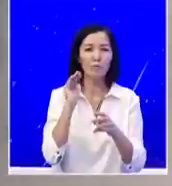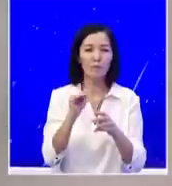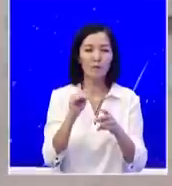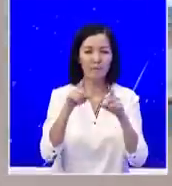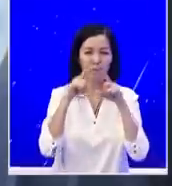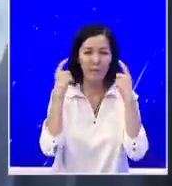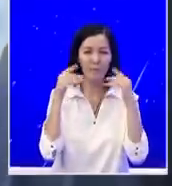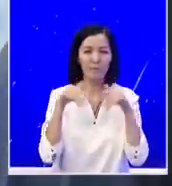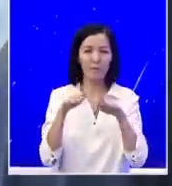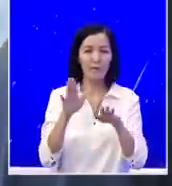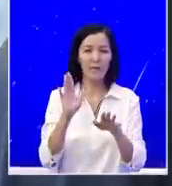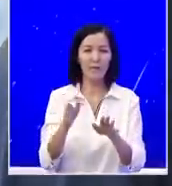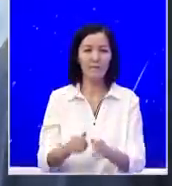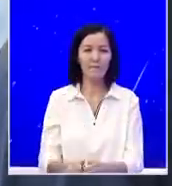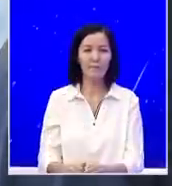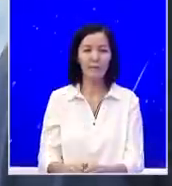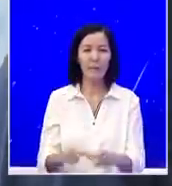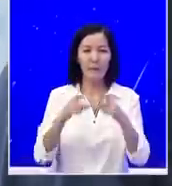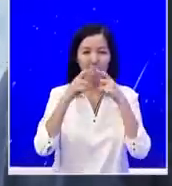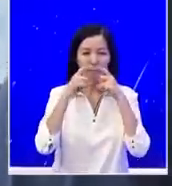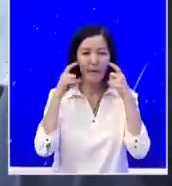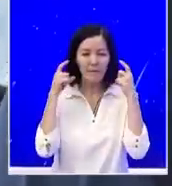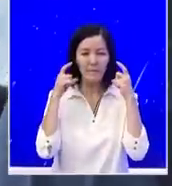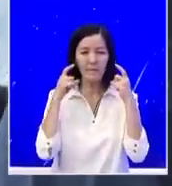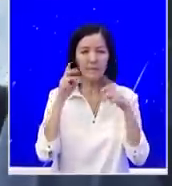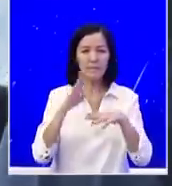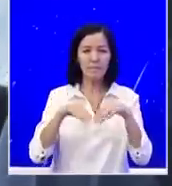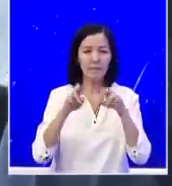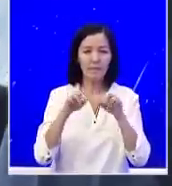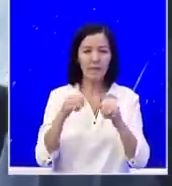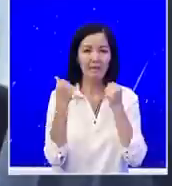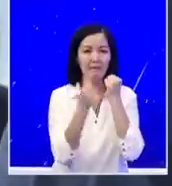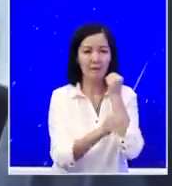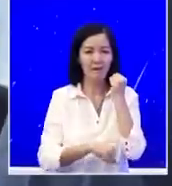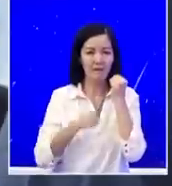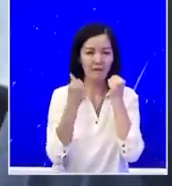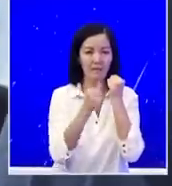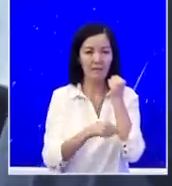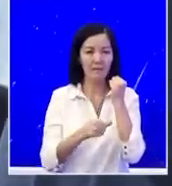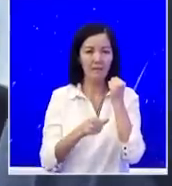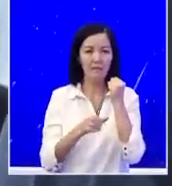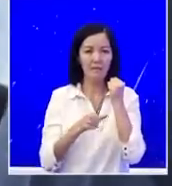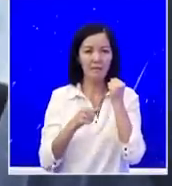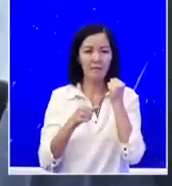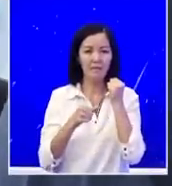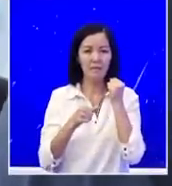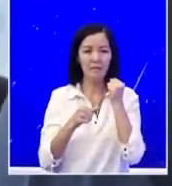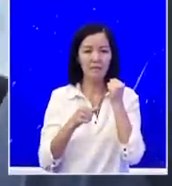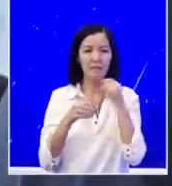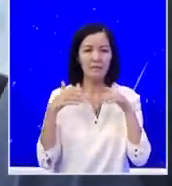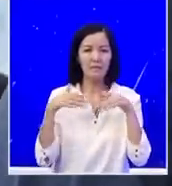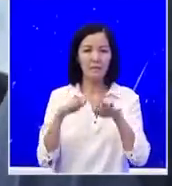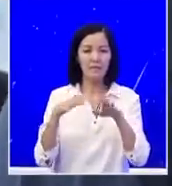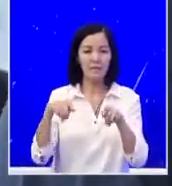тікпек. Маска бізде слой өзі специализированный ткандан. Спанбонд деген, Россиядан келетін ткандар. Осы маскалар